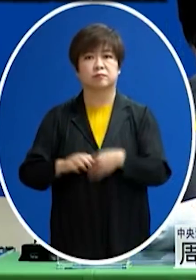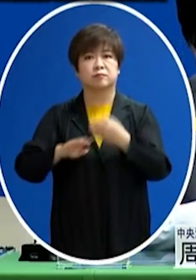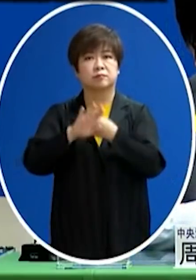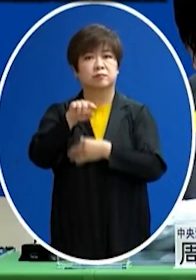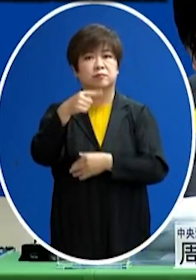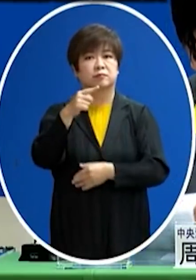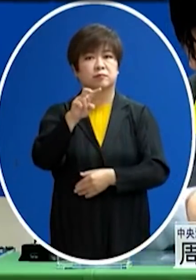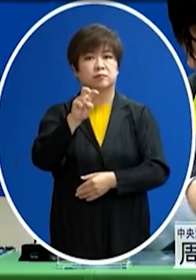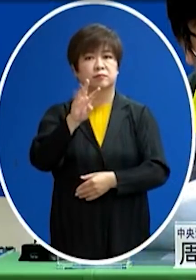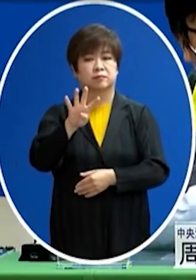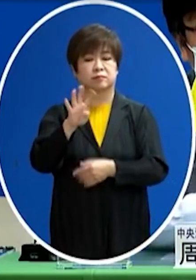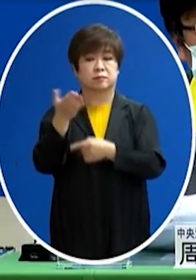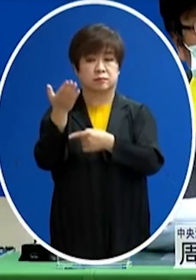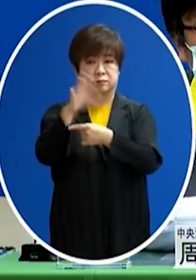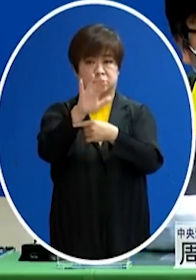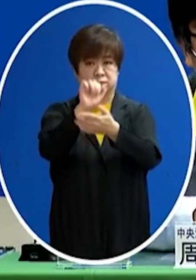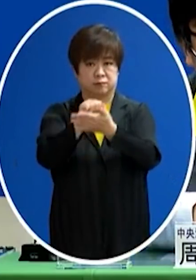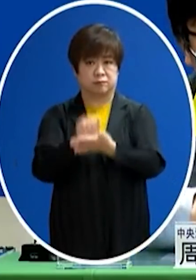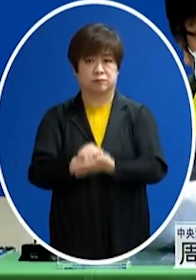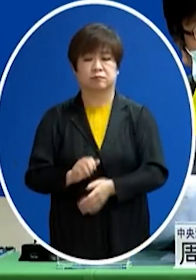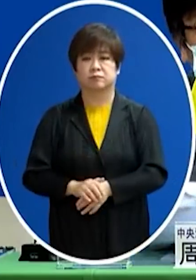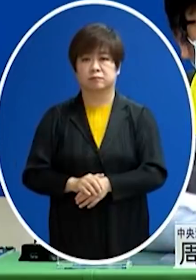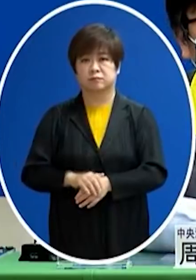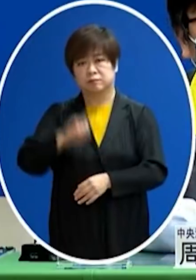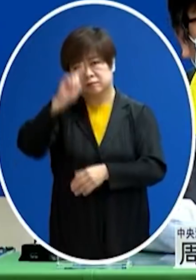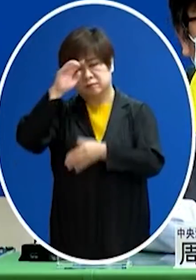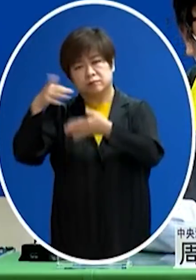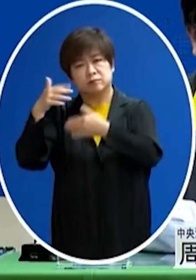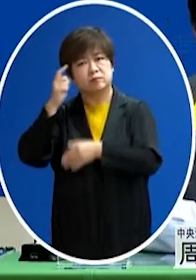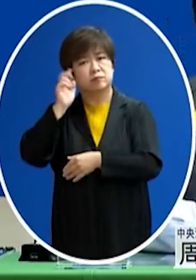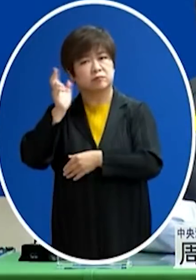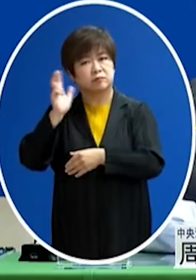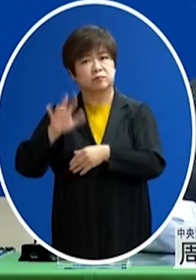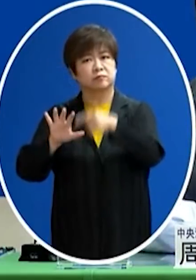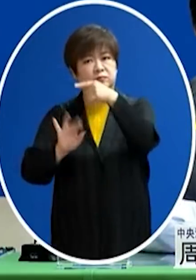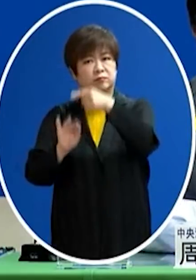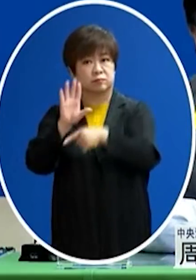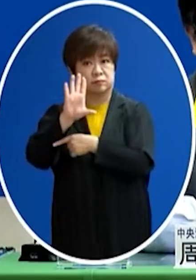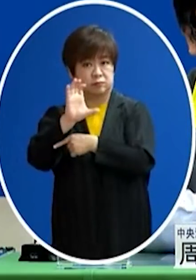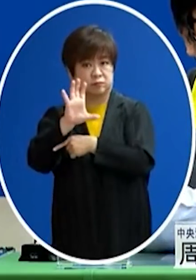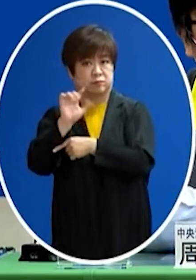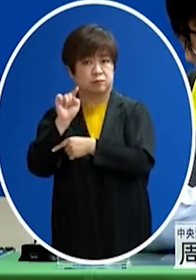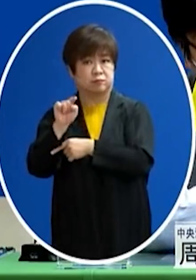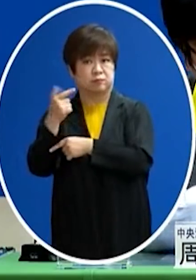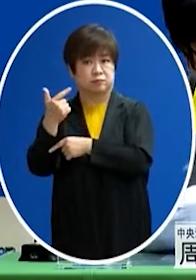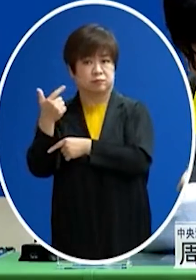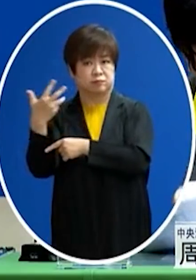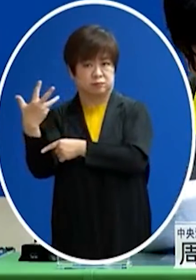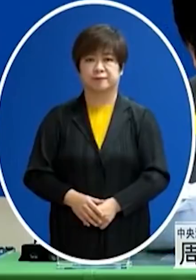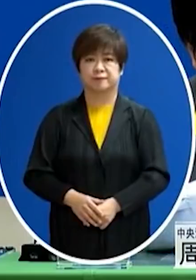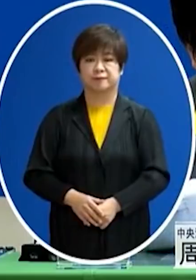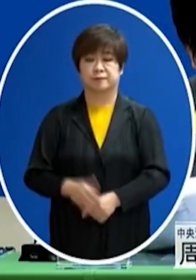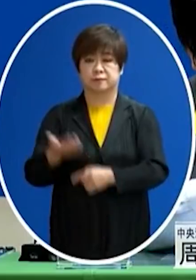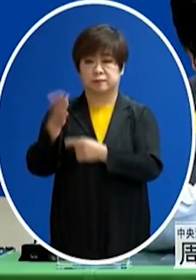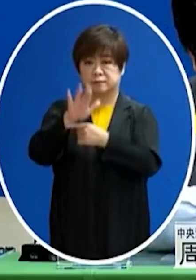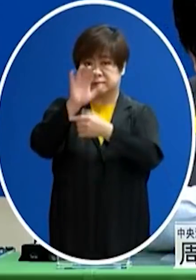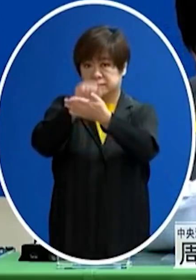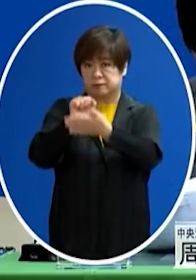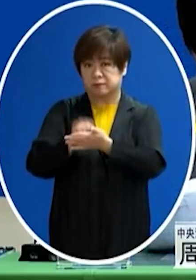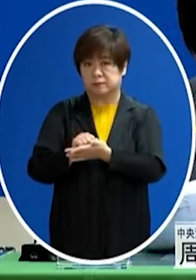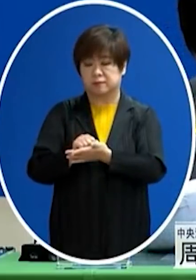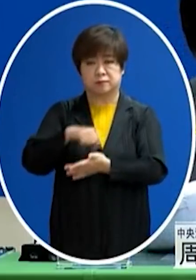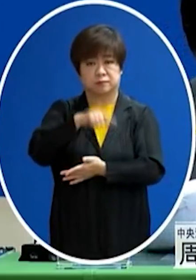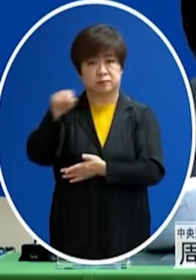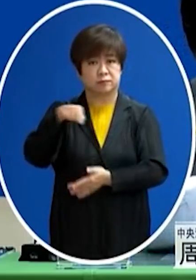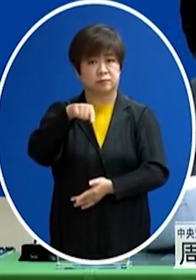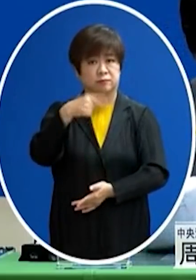有124例的死亡。那目前轻症无症状的比例是99.68%。死亡个案的部